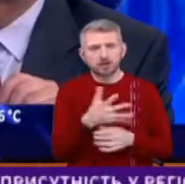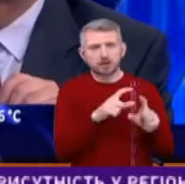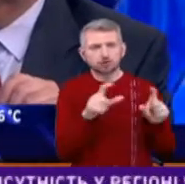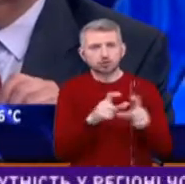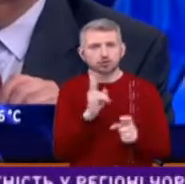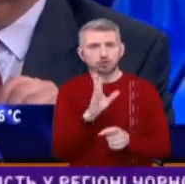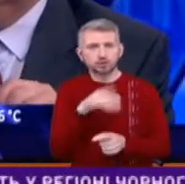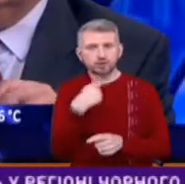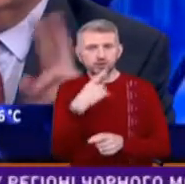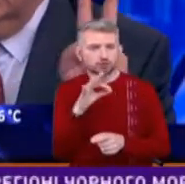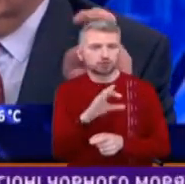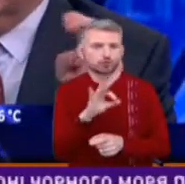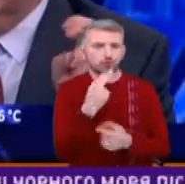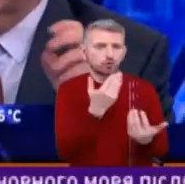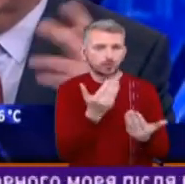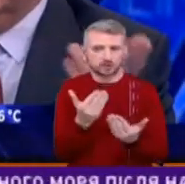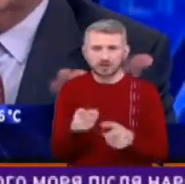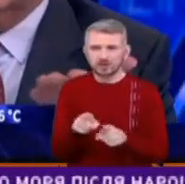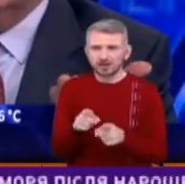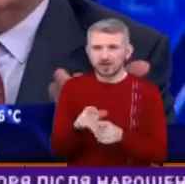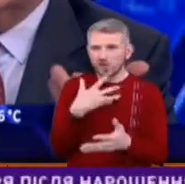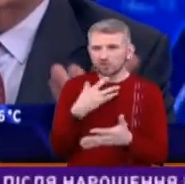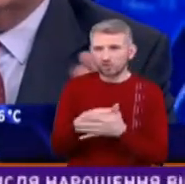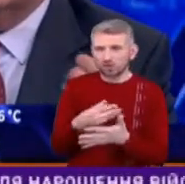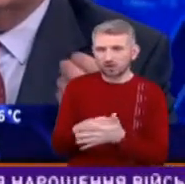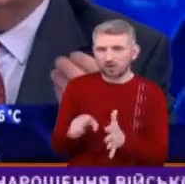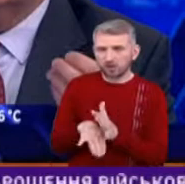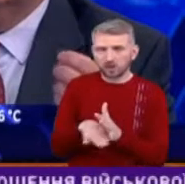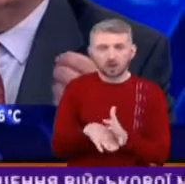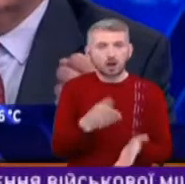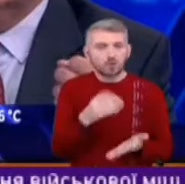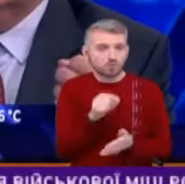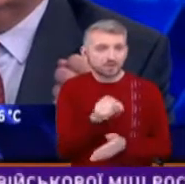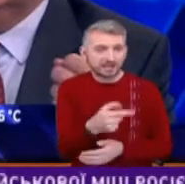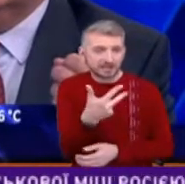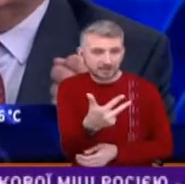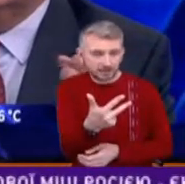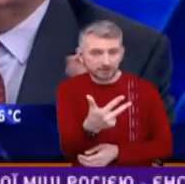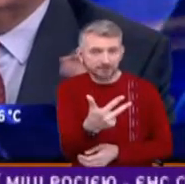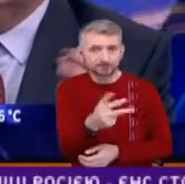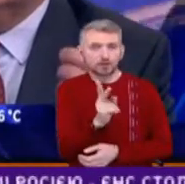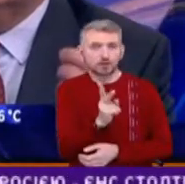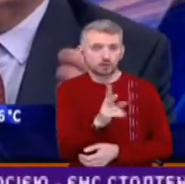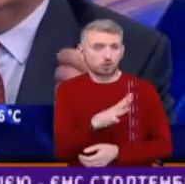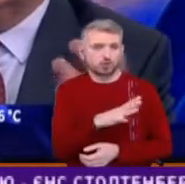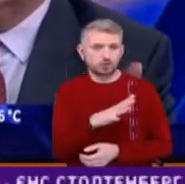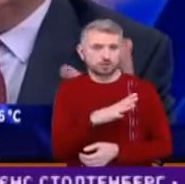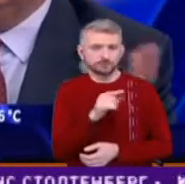будуть говорити про соціологічні опитування. Такі кишенькові варіанти? Може навіть ті самі 3, які ви цитували на